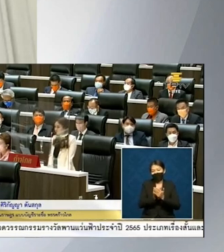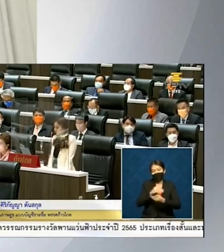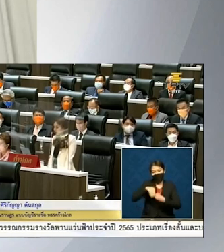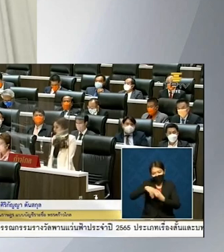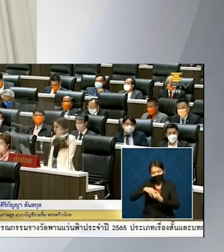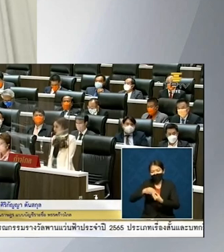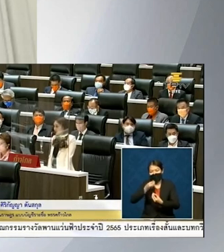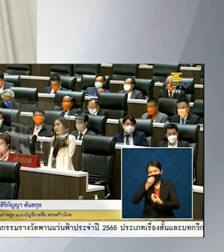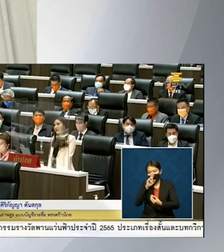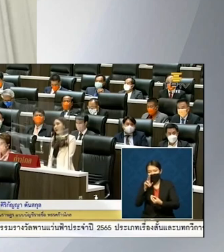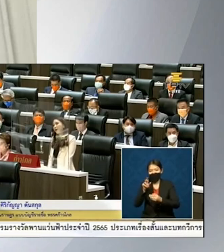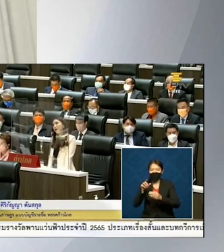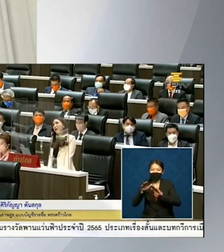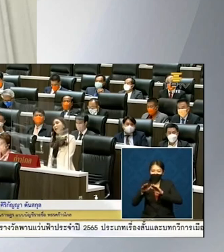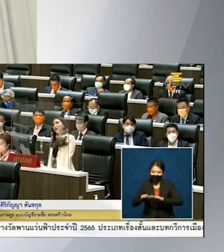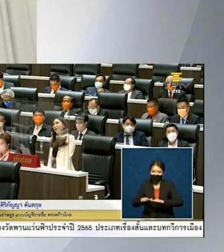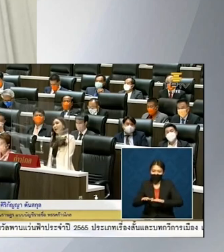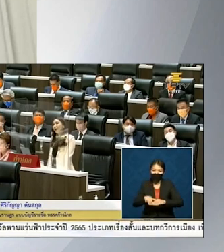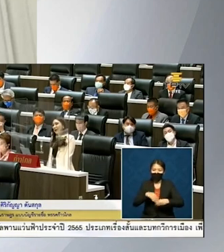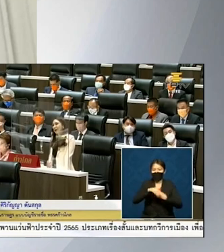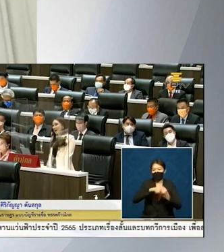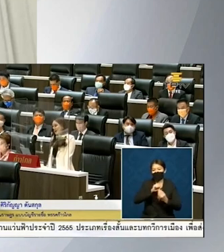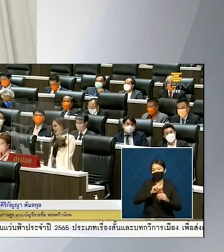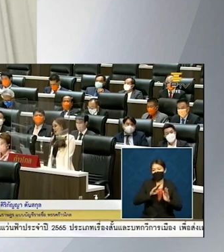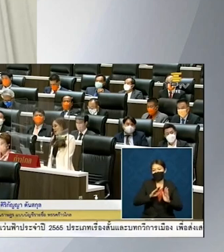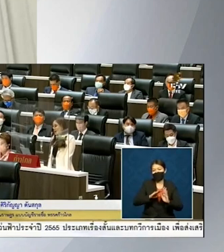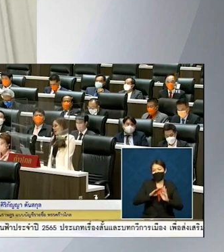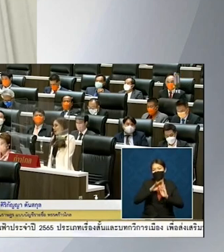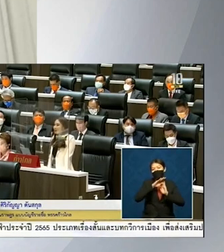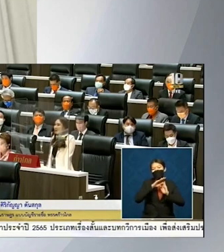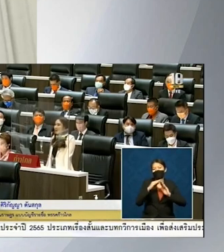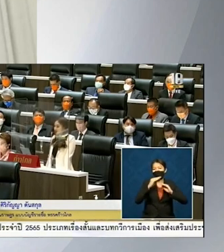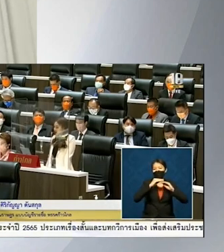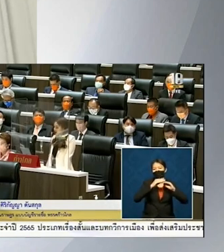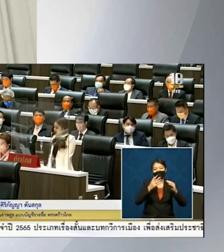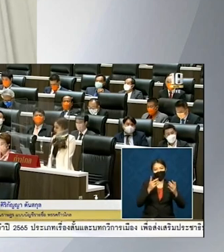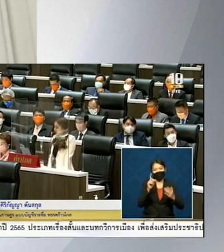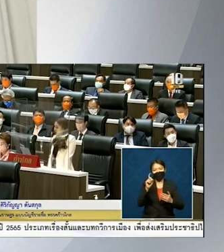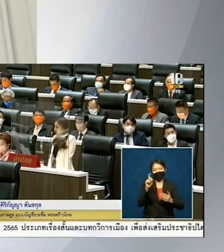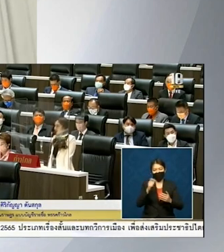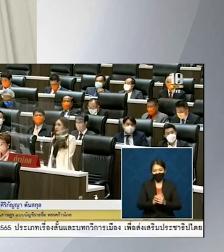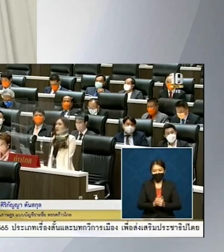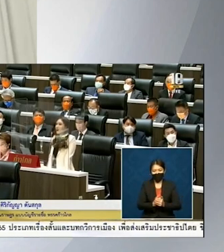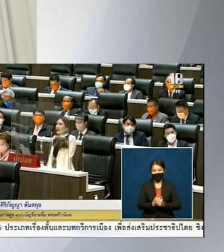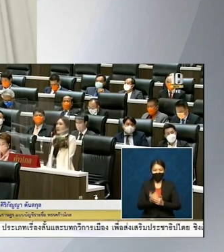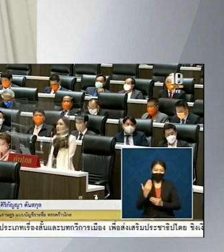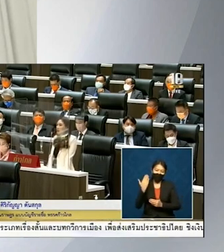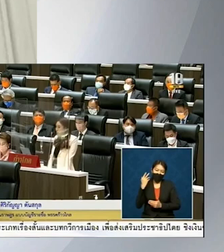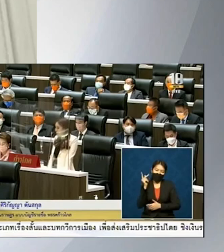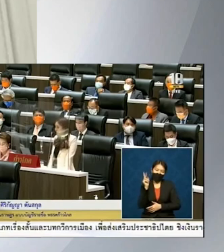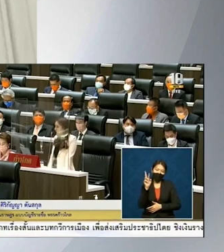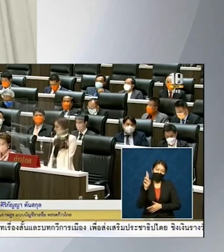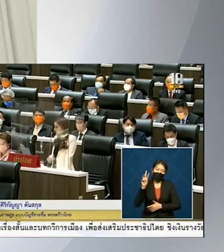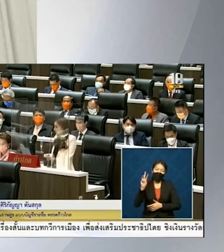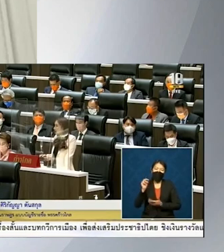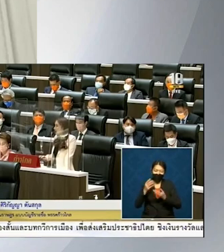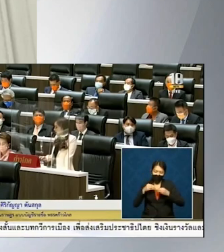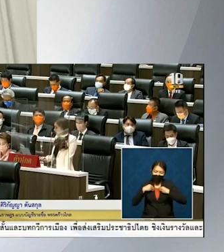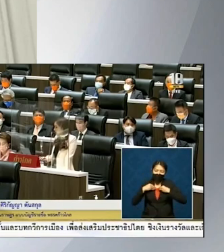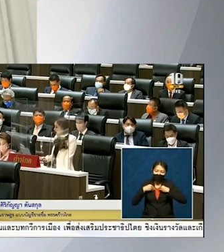ราก็ไม่อยากที่จะเสียโอกาสในครั้งนี้ที่จะอภิปรายดังนั้นเนี่ยก้าวไกลเองมีข้อมูลที่เป็นข้อมูลใหม่